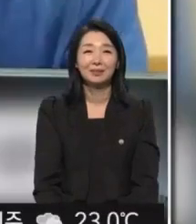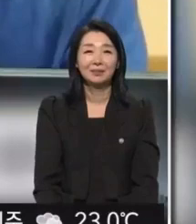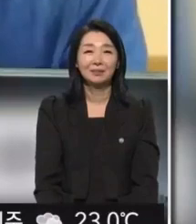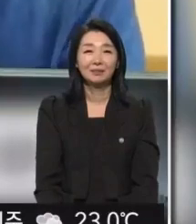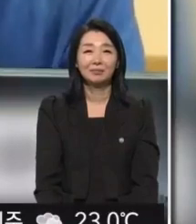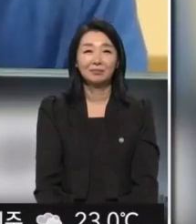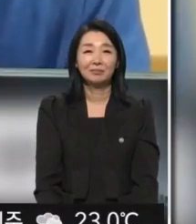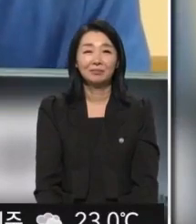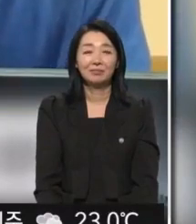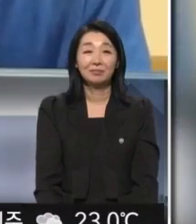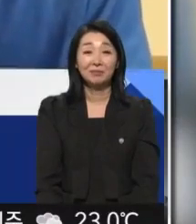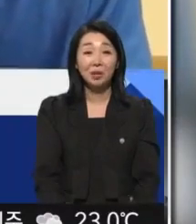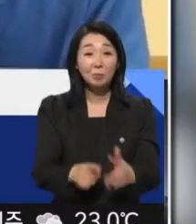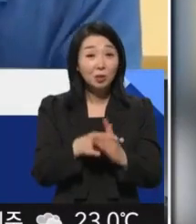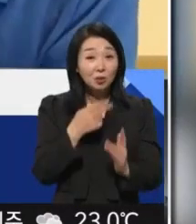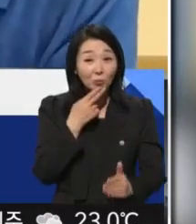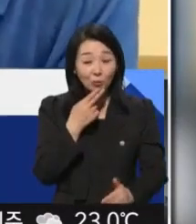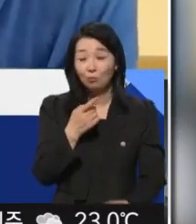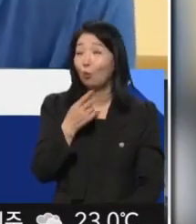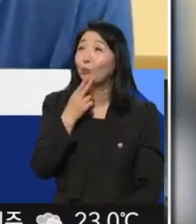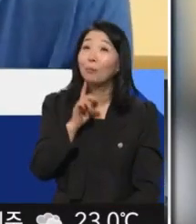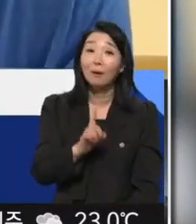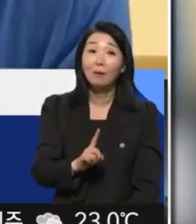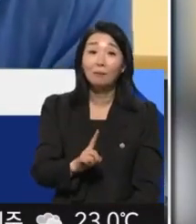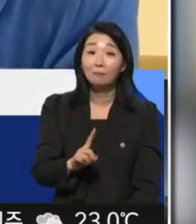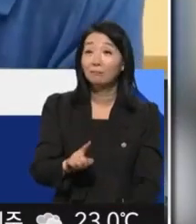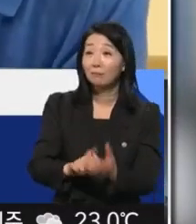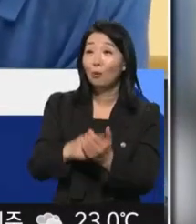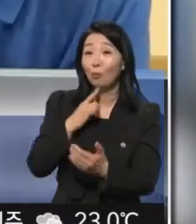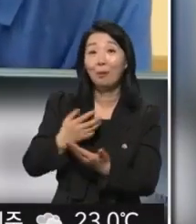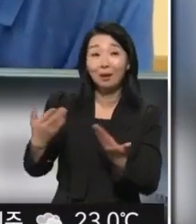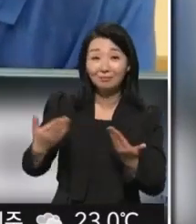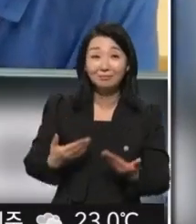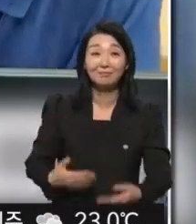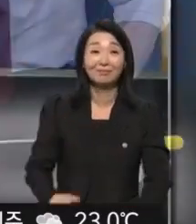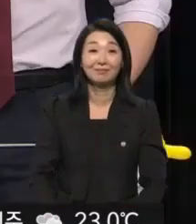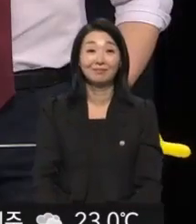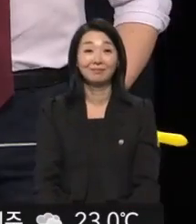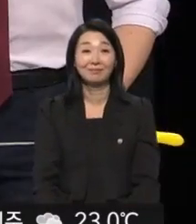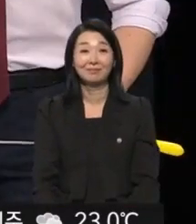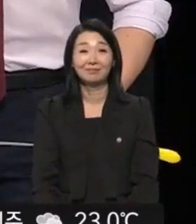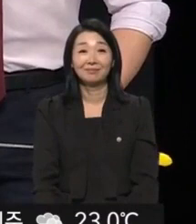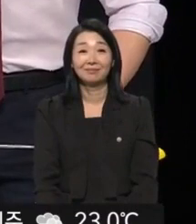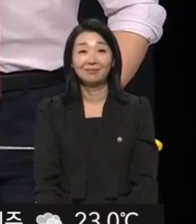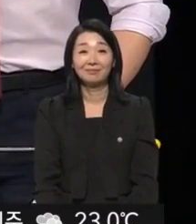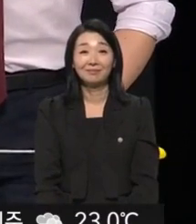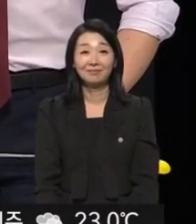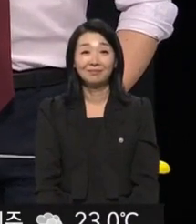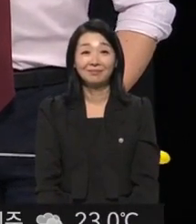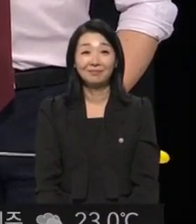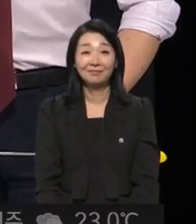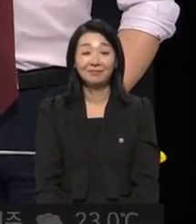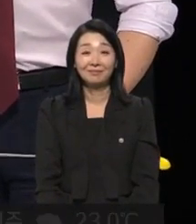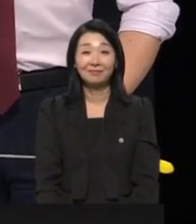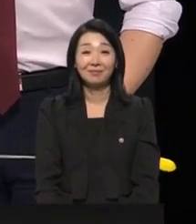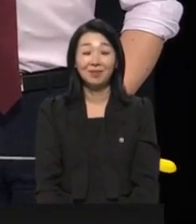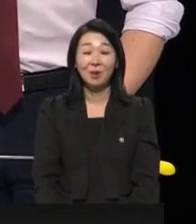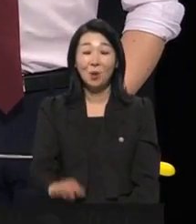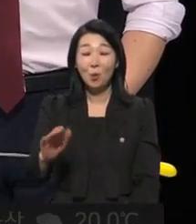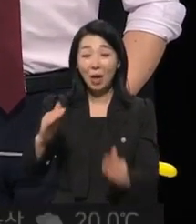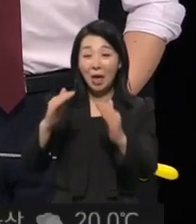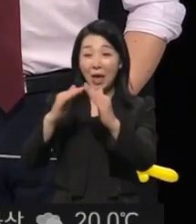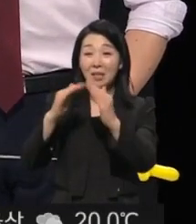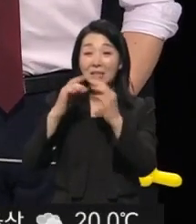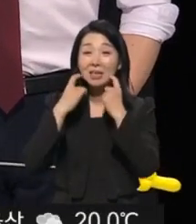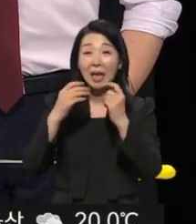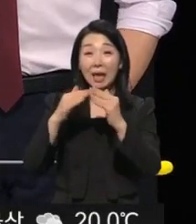멸치는 없었나요? 멸치 없더라고요. 땅콩만 주더라고요. 이 한남동 관저의 인테리어에 대한